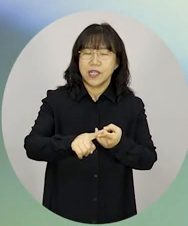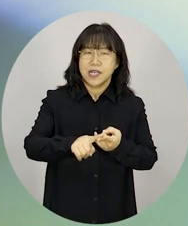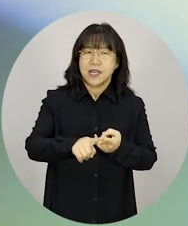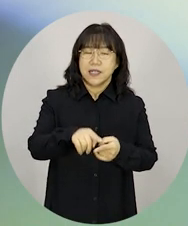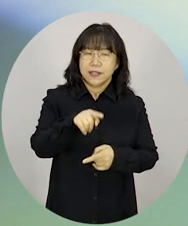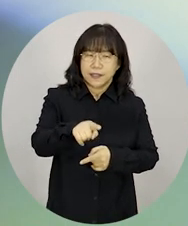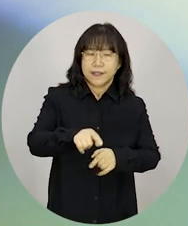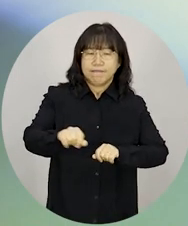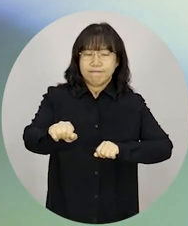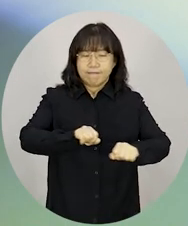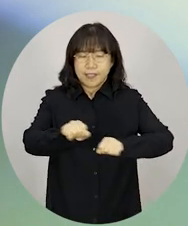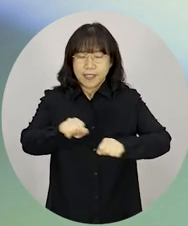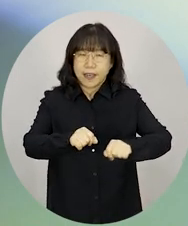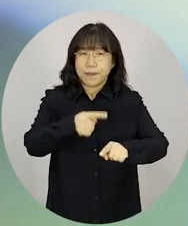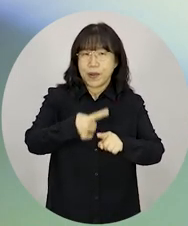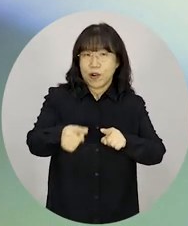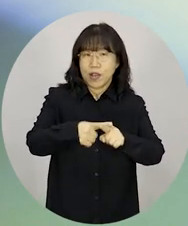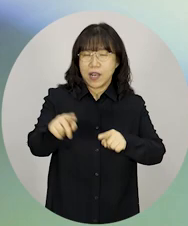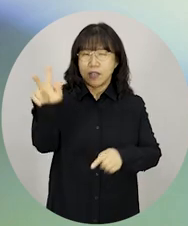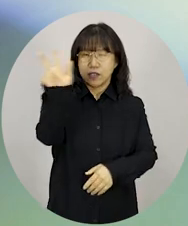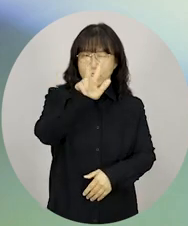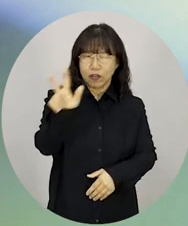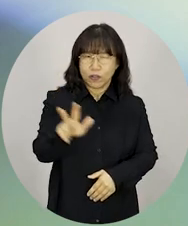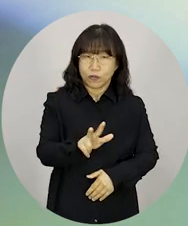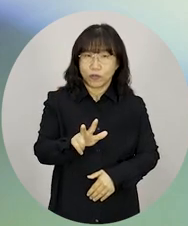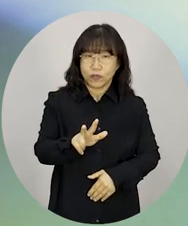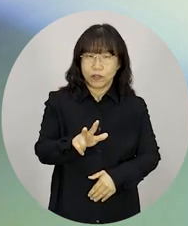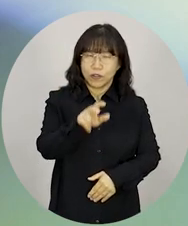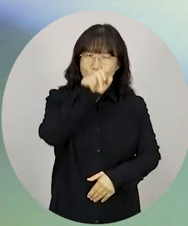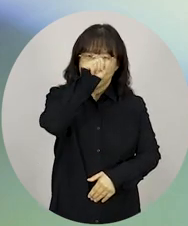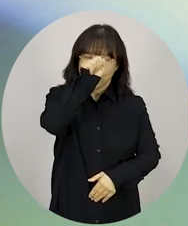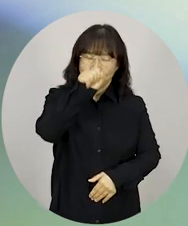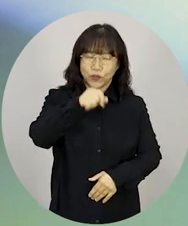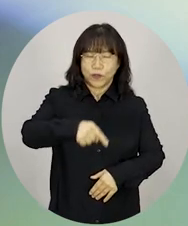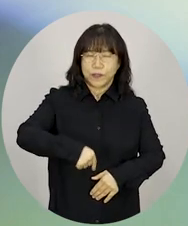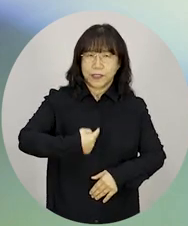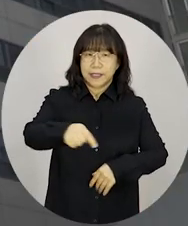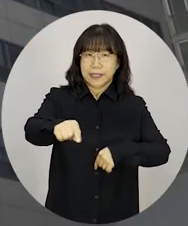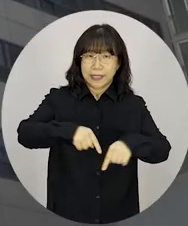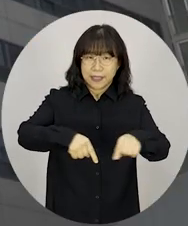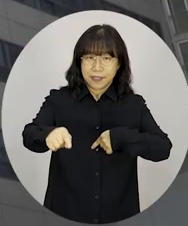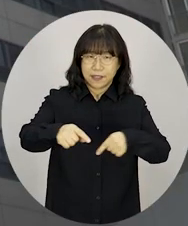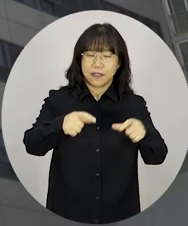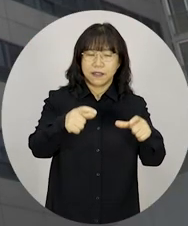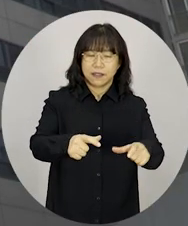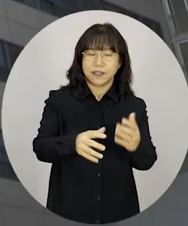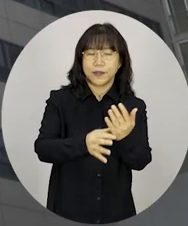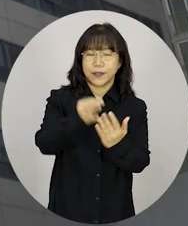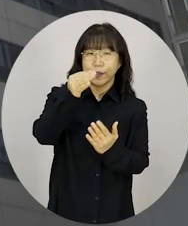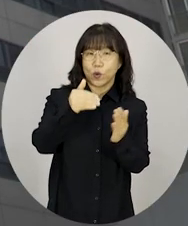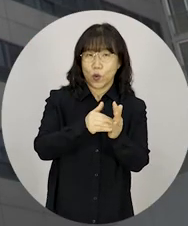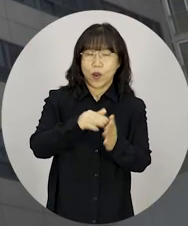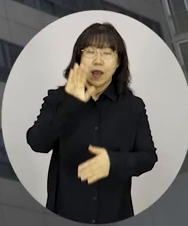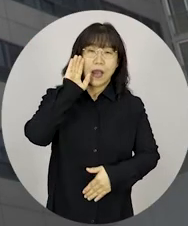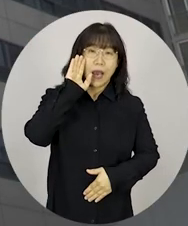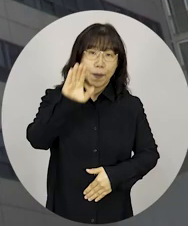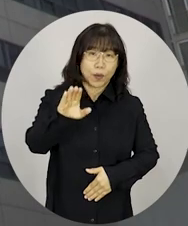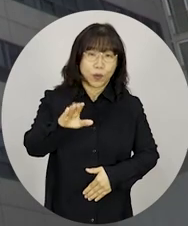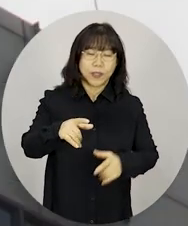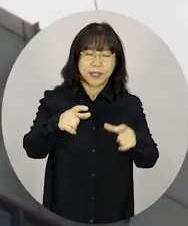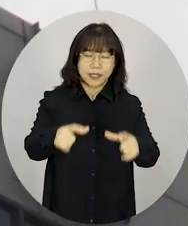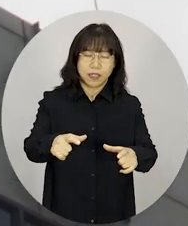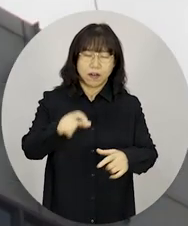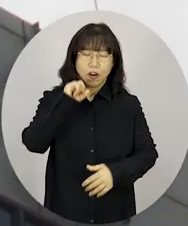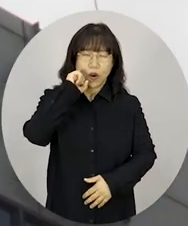보장계획 시행 결과평가에 따라 전국 우수지방자치단체로 선정됐습니다 강서구는 앞으로도 지역